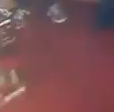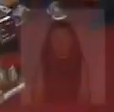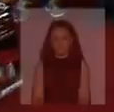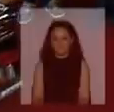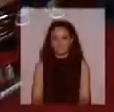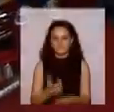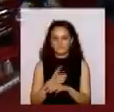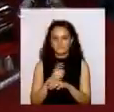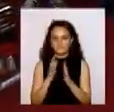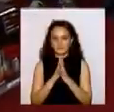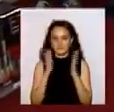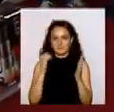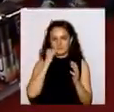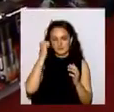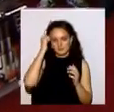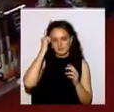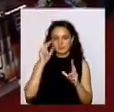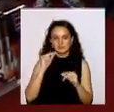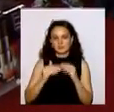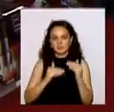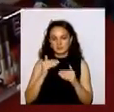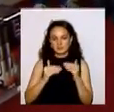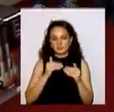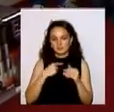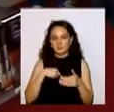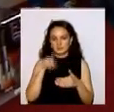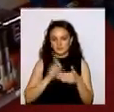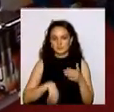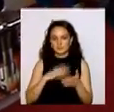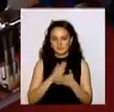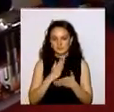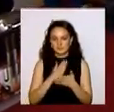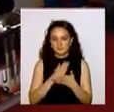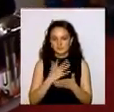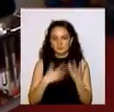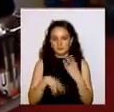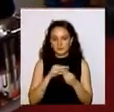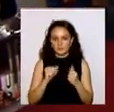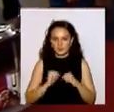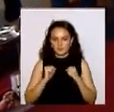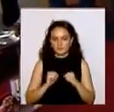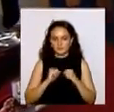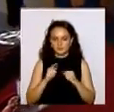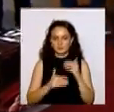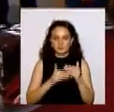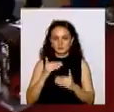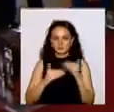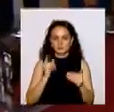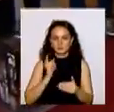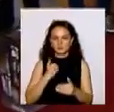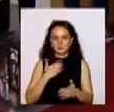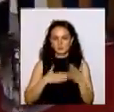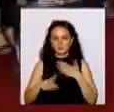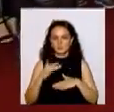ძალიან დიდი მადლობა, უღრმესი მადლობა. წარმატებებს გისურვებთ და მე დარწმუნებული ვარ, რომ საკმარისია თქვენ მოინდომოთ, თორემ წინ ძალიან დიდი გზა გელოდება და მე მიხარია,